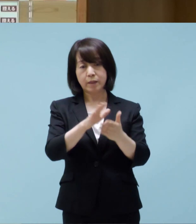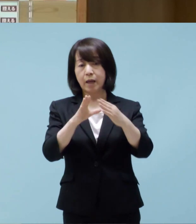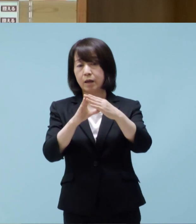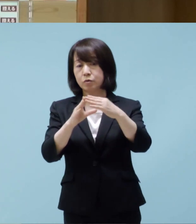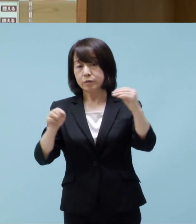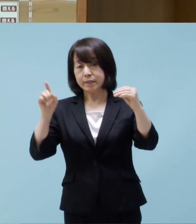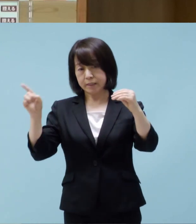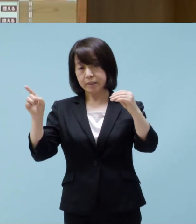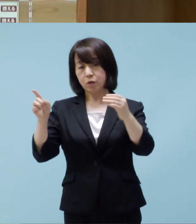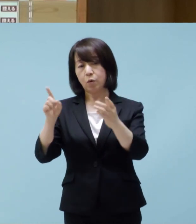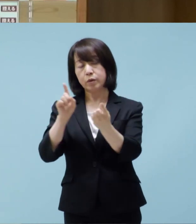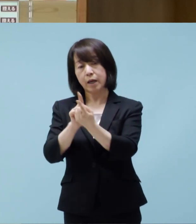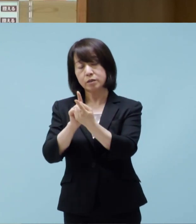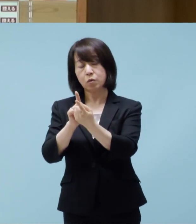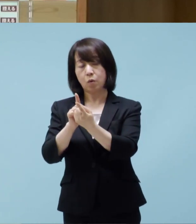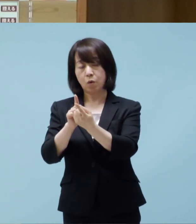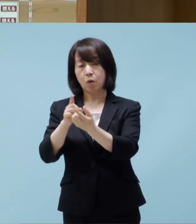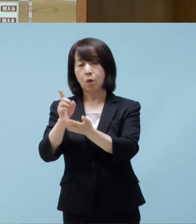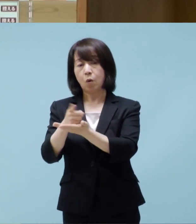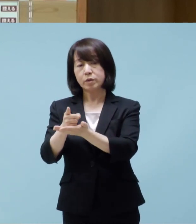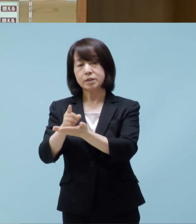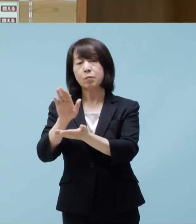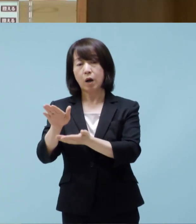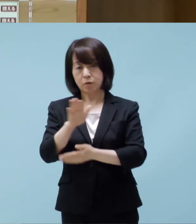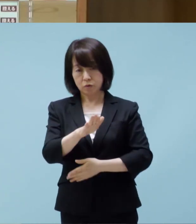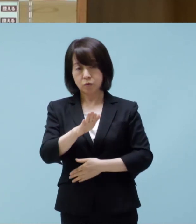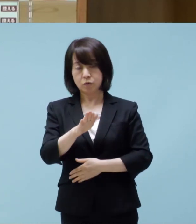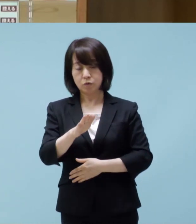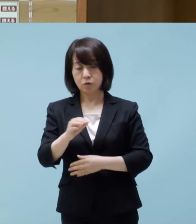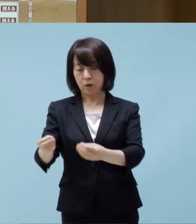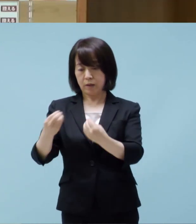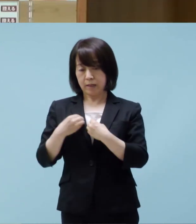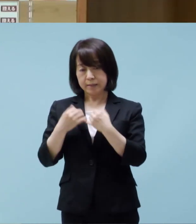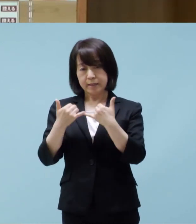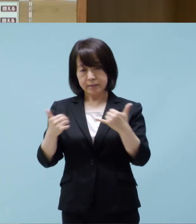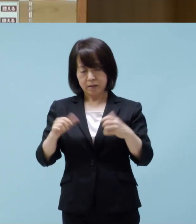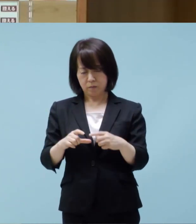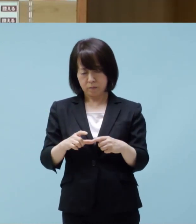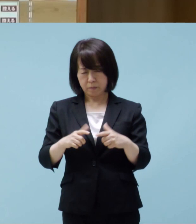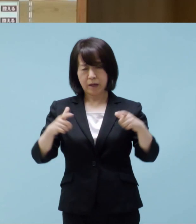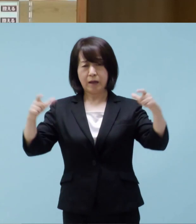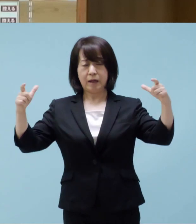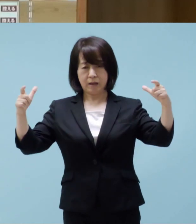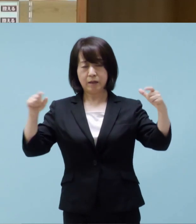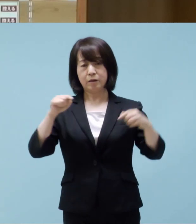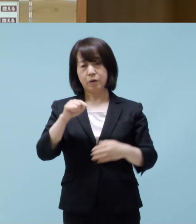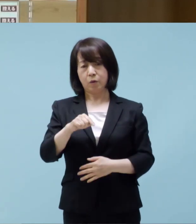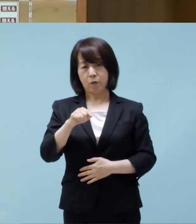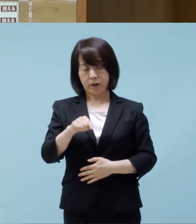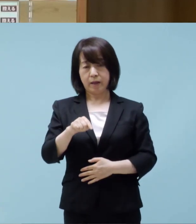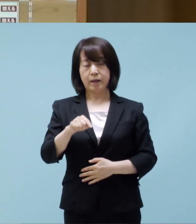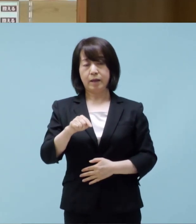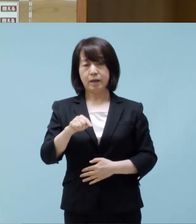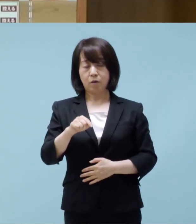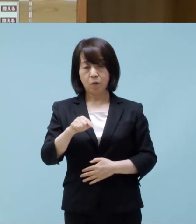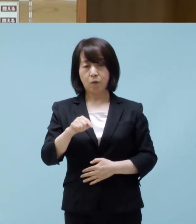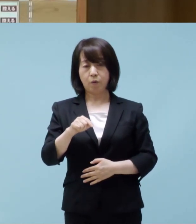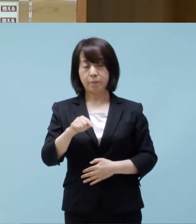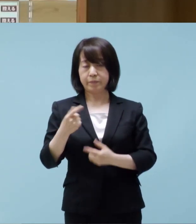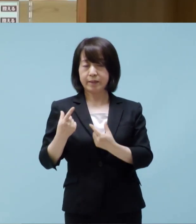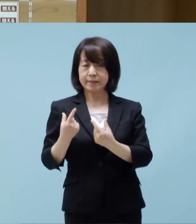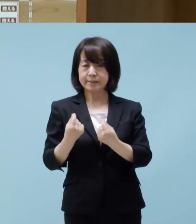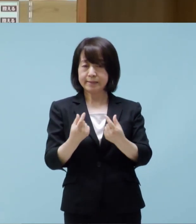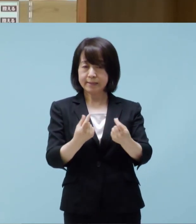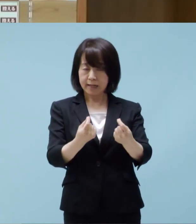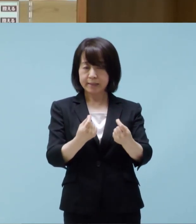ますが、その感染の再びの増加、ここにですね、しっかり機動的に対応